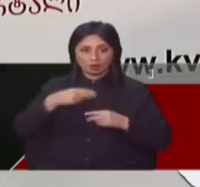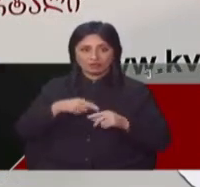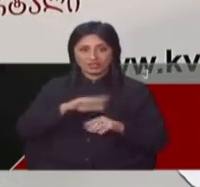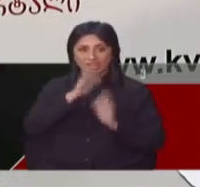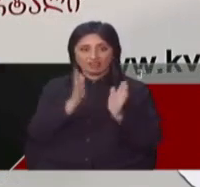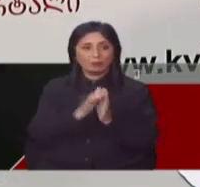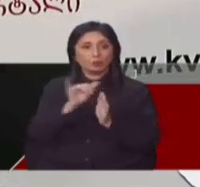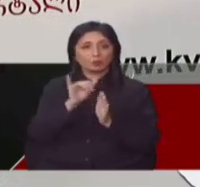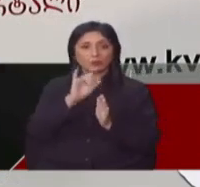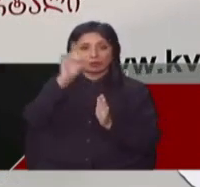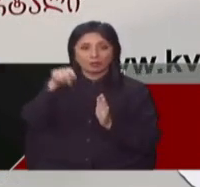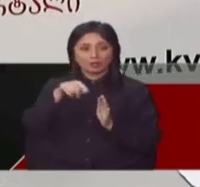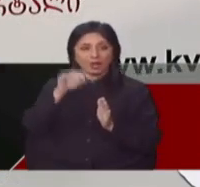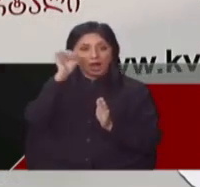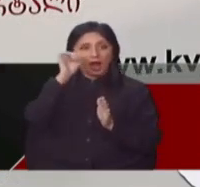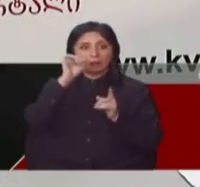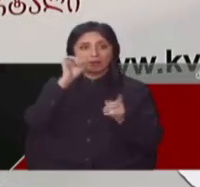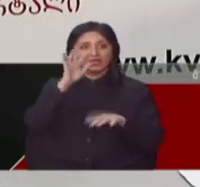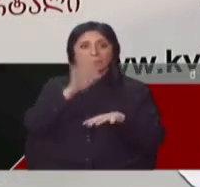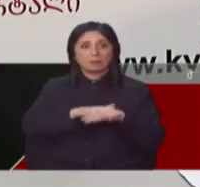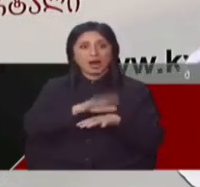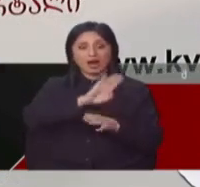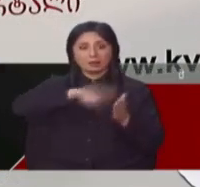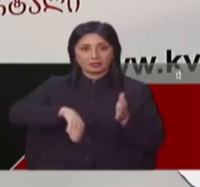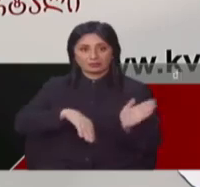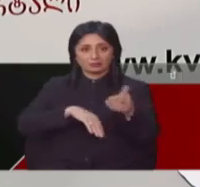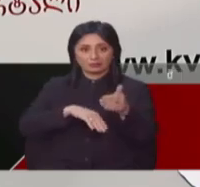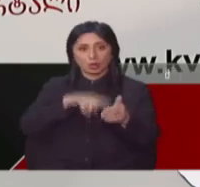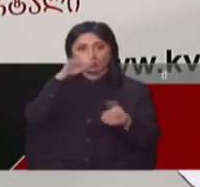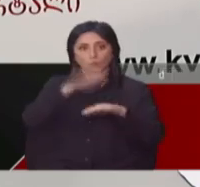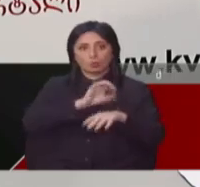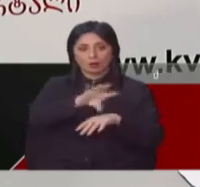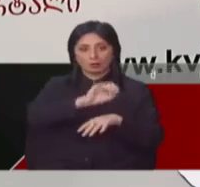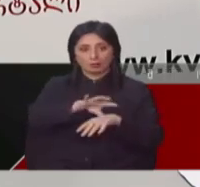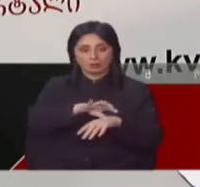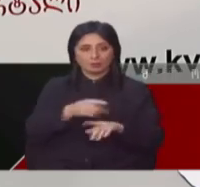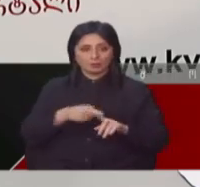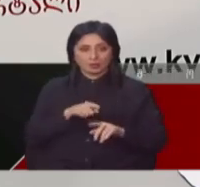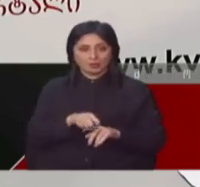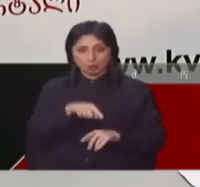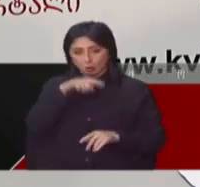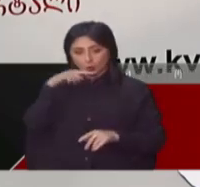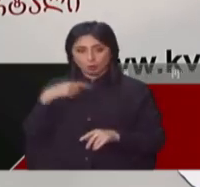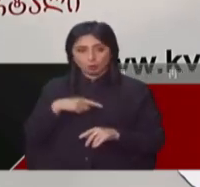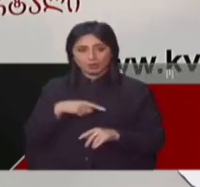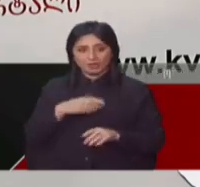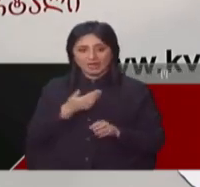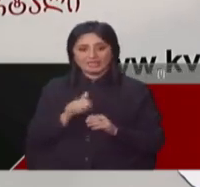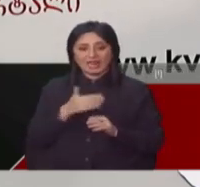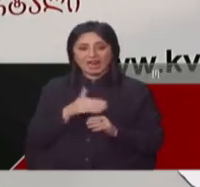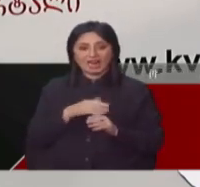ეს ყველაფერი შემოდის აფხაზეთის ბანკების გვერდის ავლით. ესე იგი, რუსული